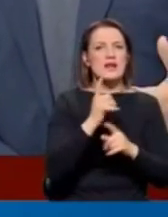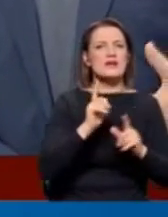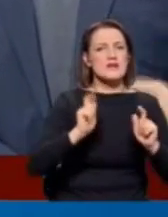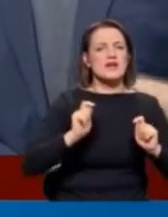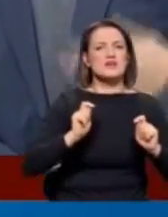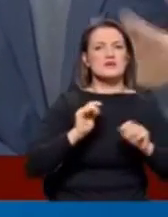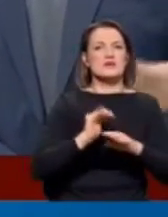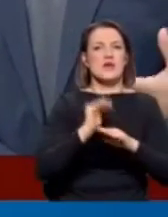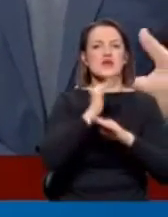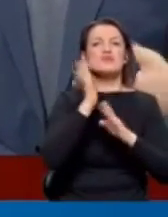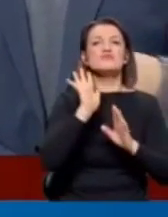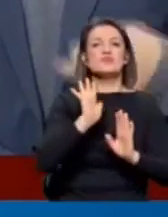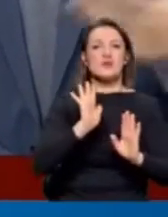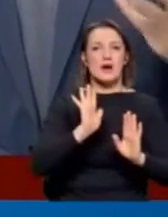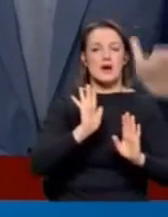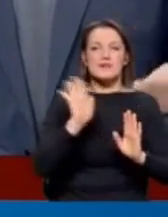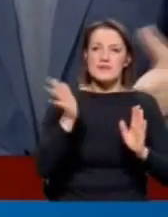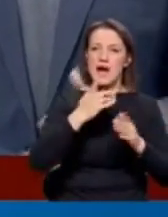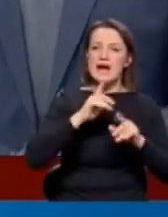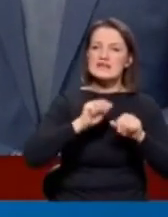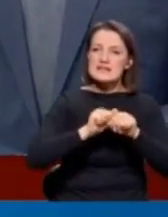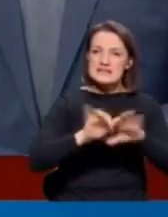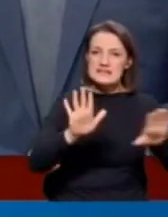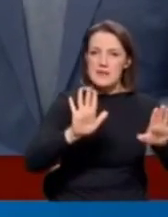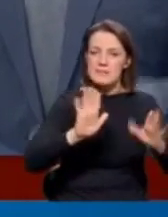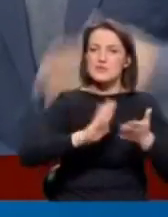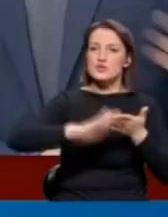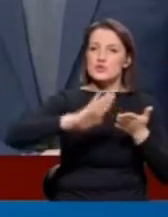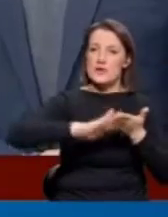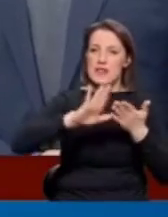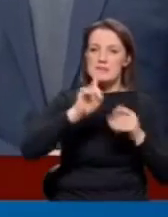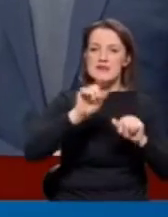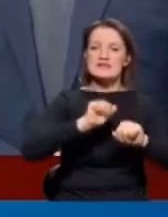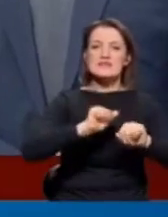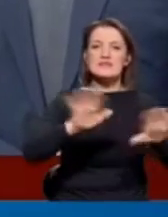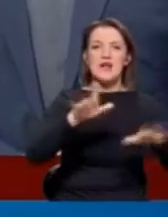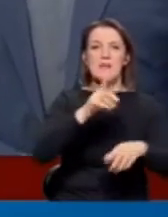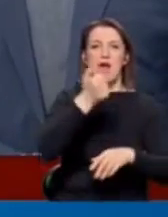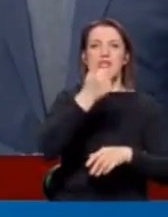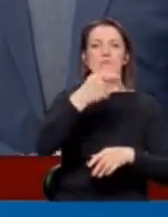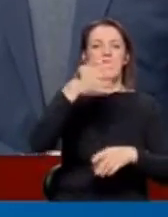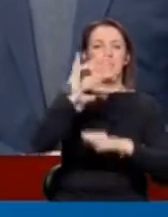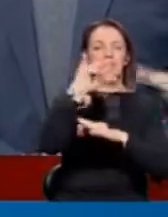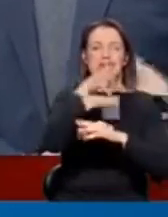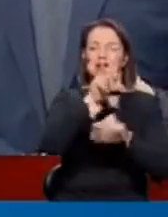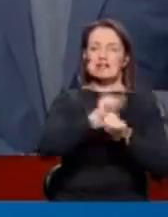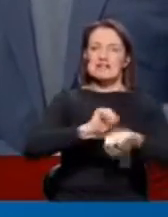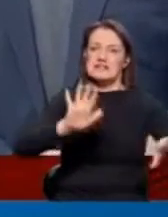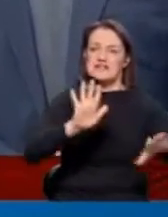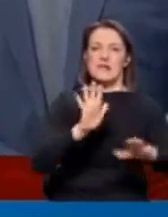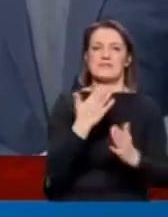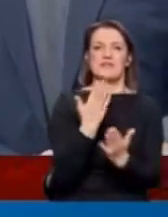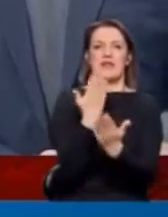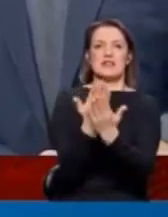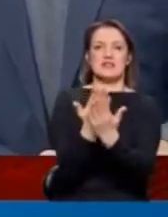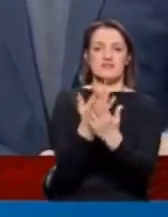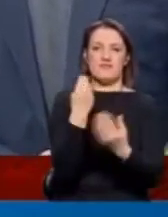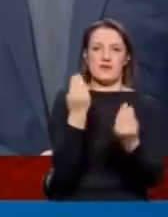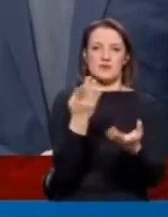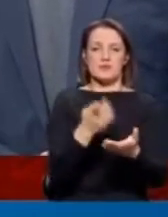yaşanmayacağı daha sistemde da Hadi ya katına çıkaran bir sistem öneriyorlar şimdi çok uzun mesela